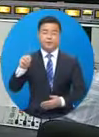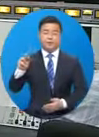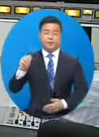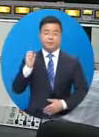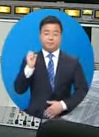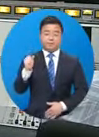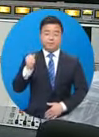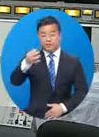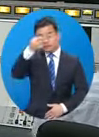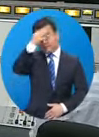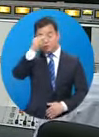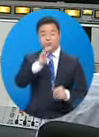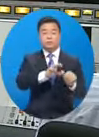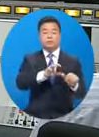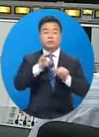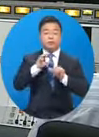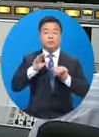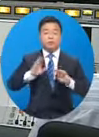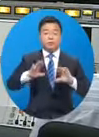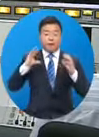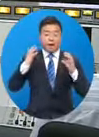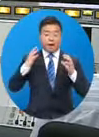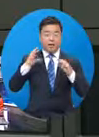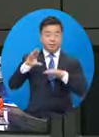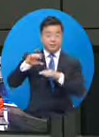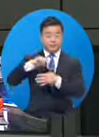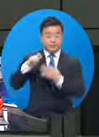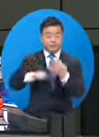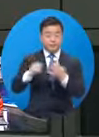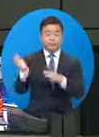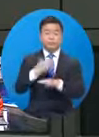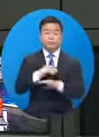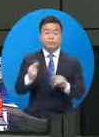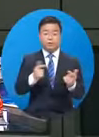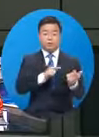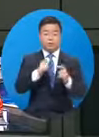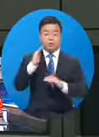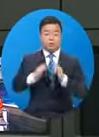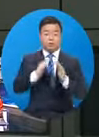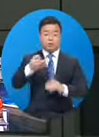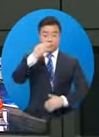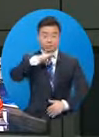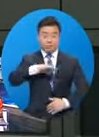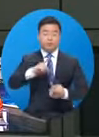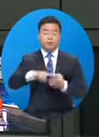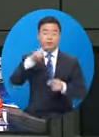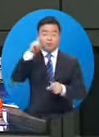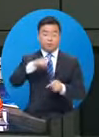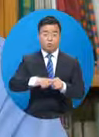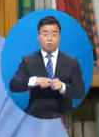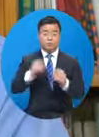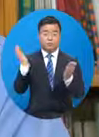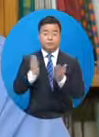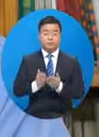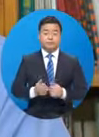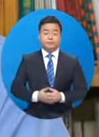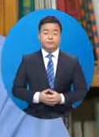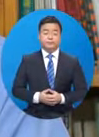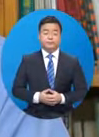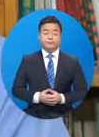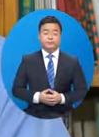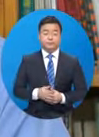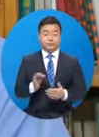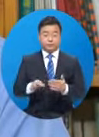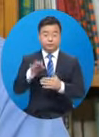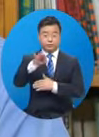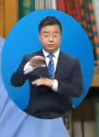기술을 이용한 건데, 유아 어린이 채널을 포함한 공익적 콘텐츠 제공을 목적으로 하고 있습니다. 유료 방송